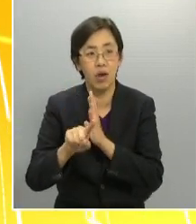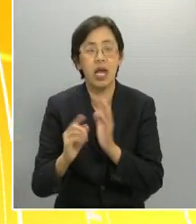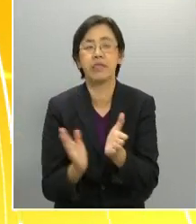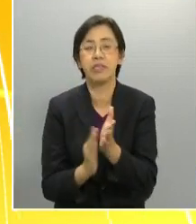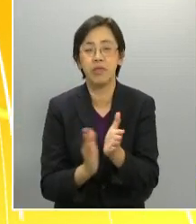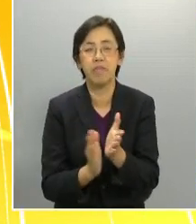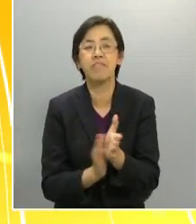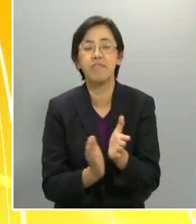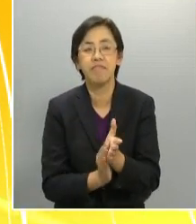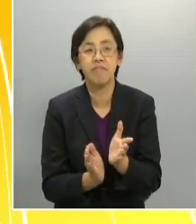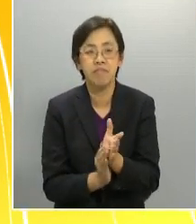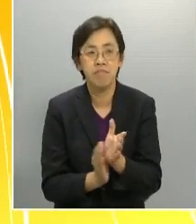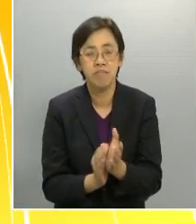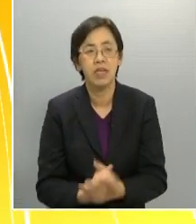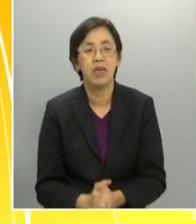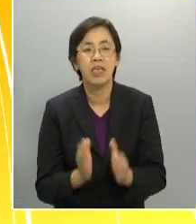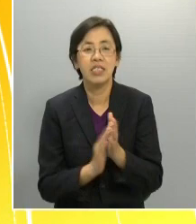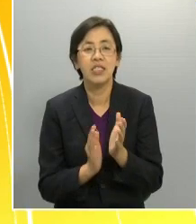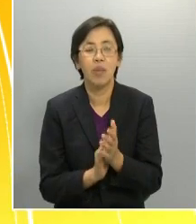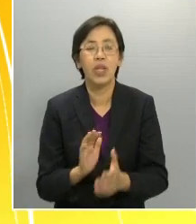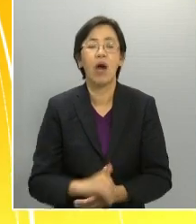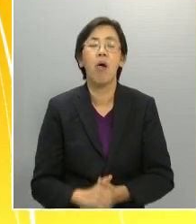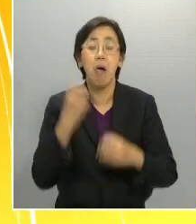ชมนั่นแปลว่าเกือบไปแล้ว